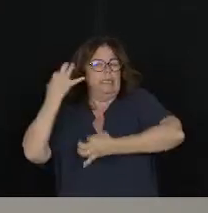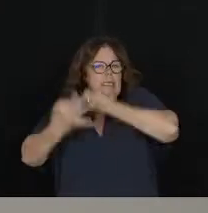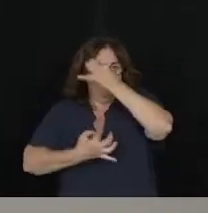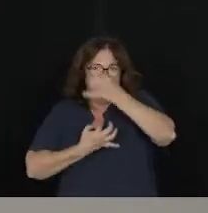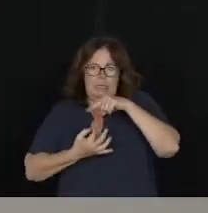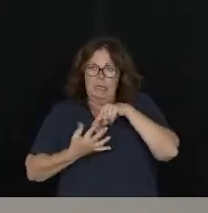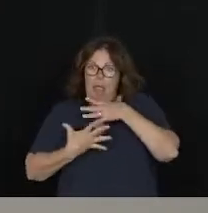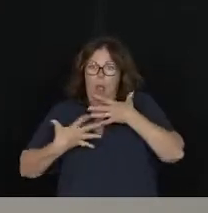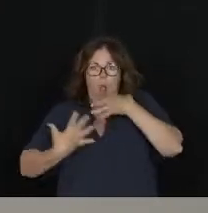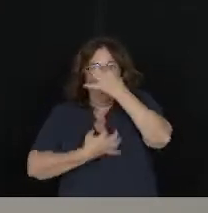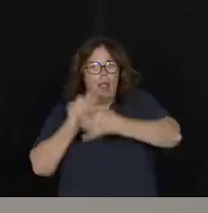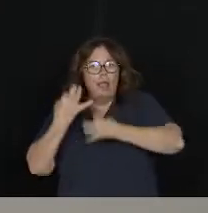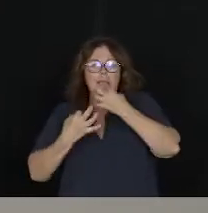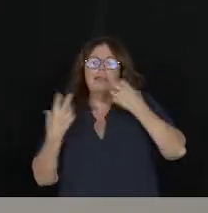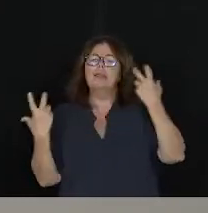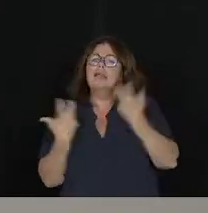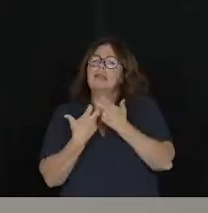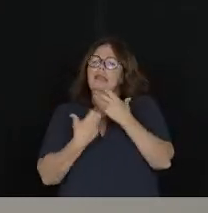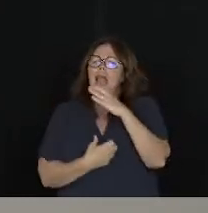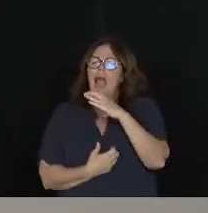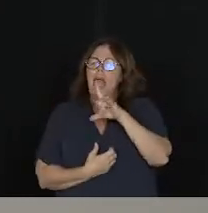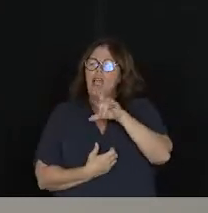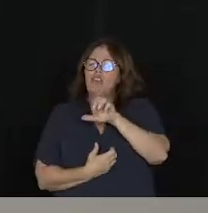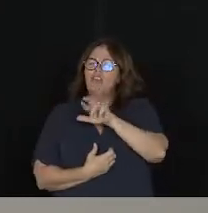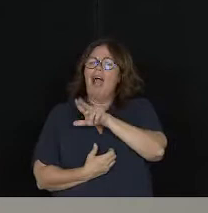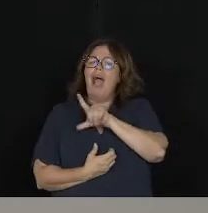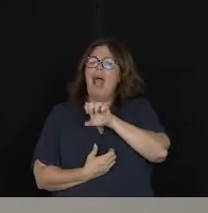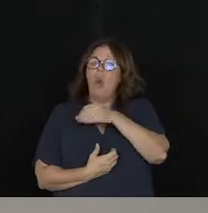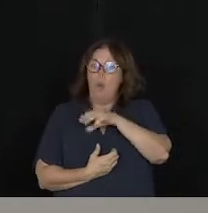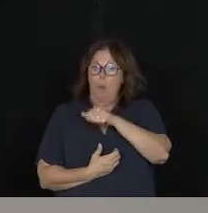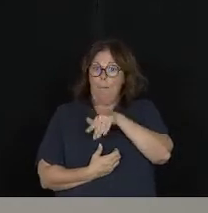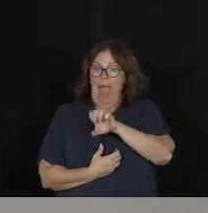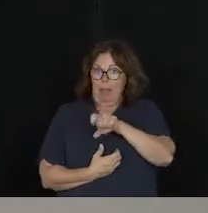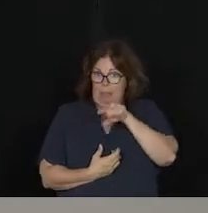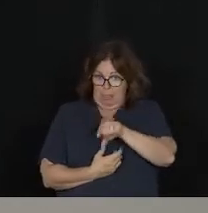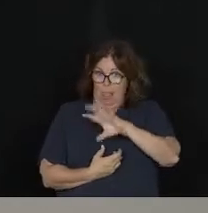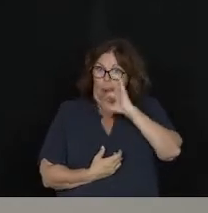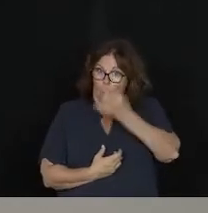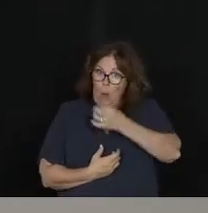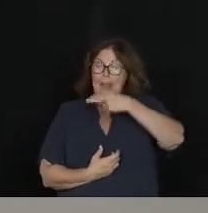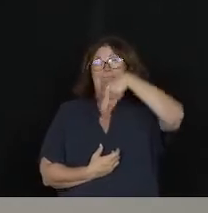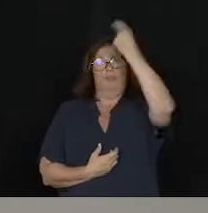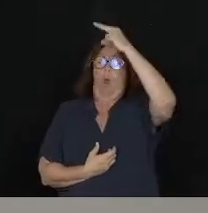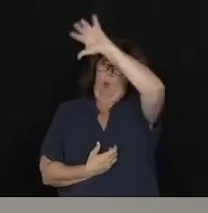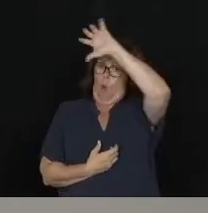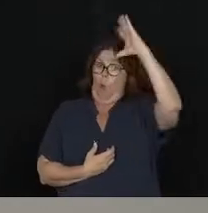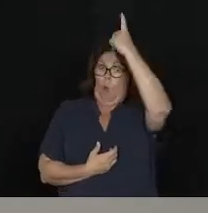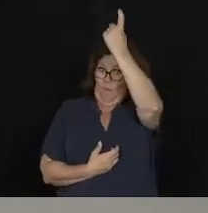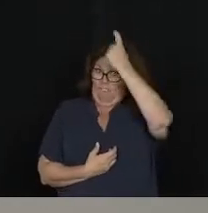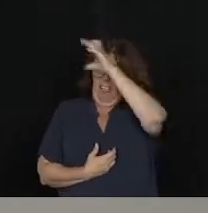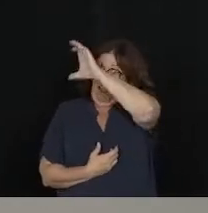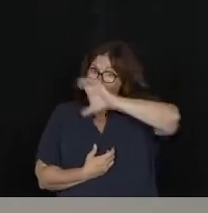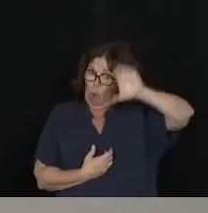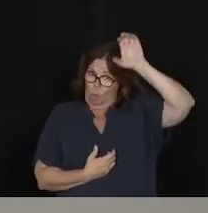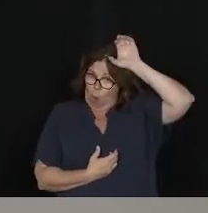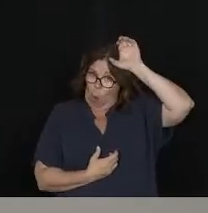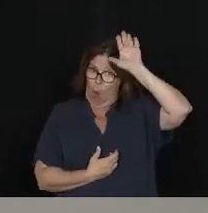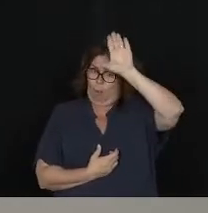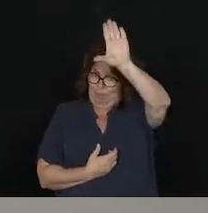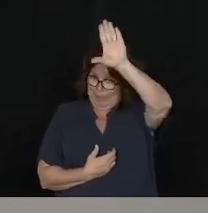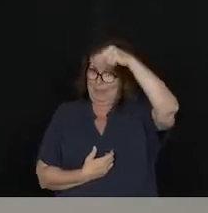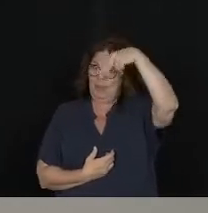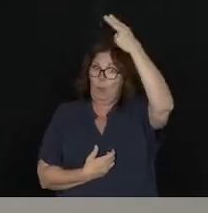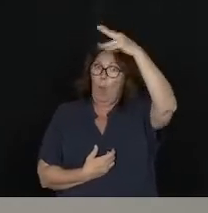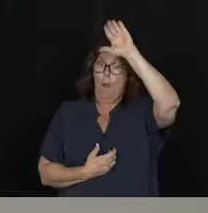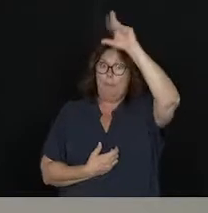va faire que Charlemagne est effectivement un empereur nordique, mais un empereur nordique un peu compliqué parce que évidemment il va